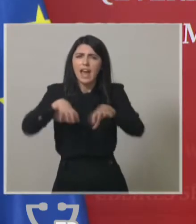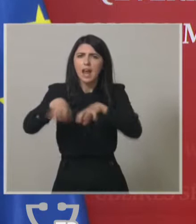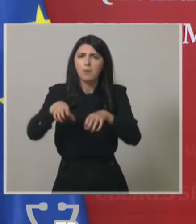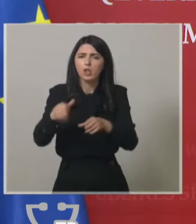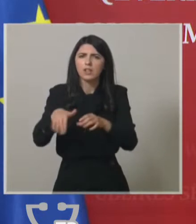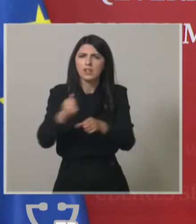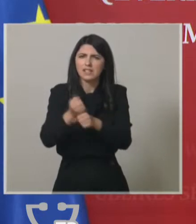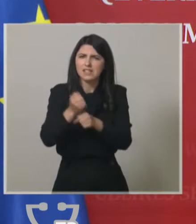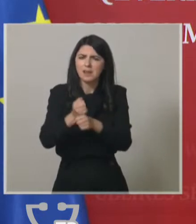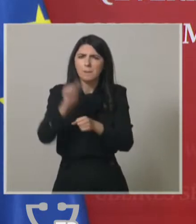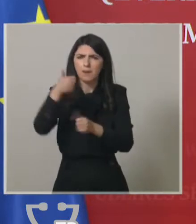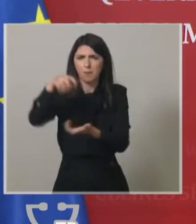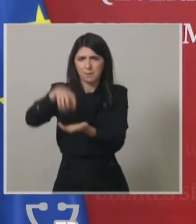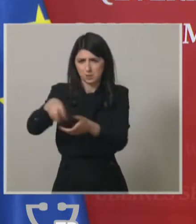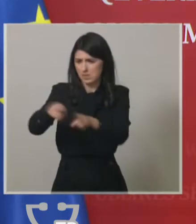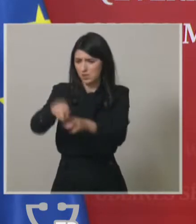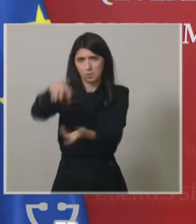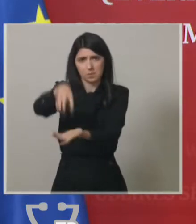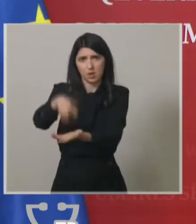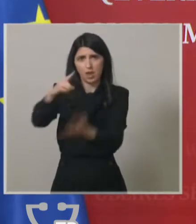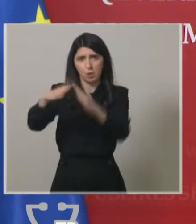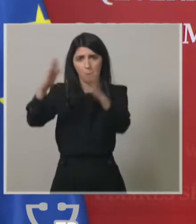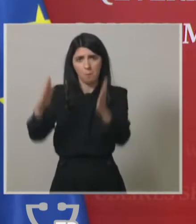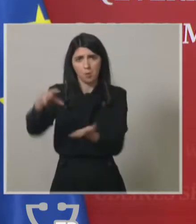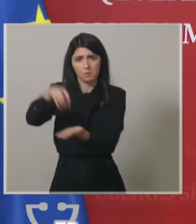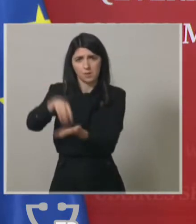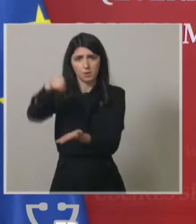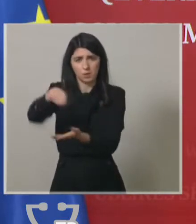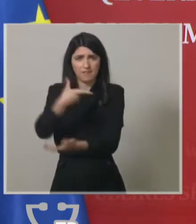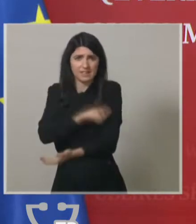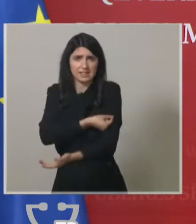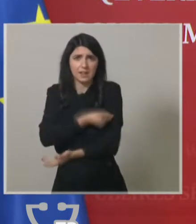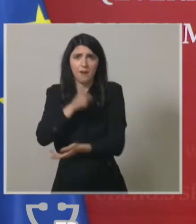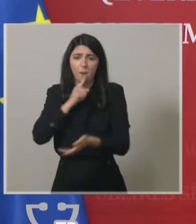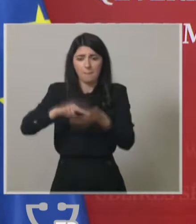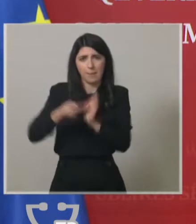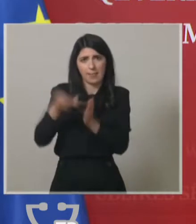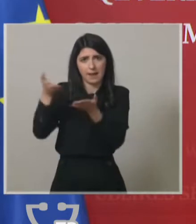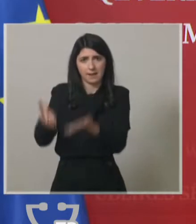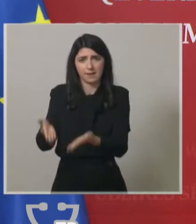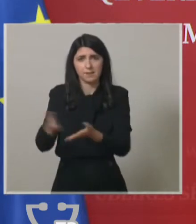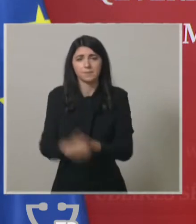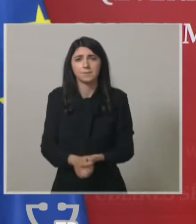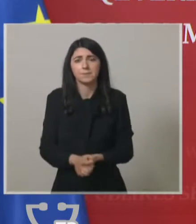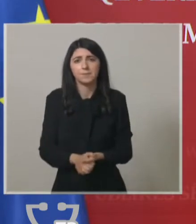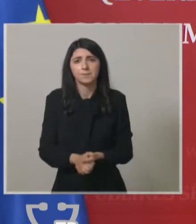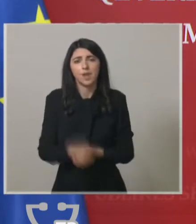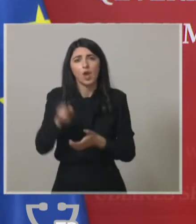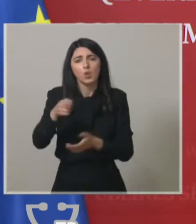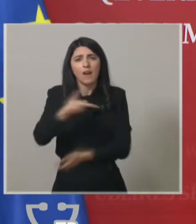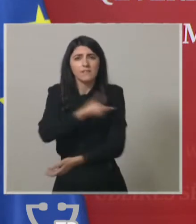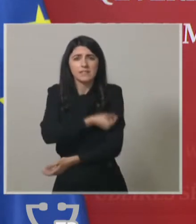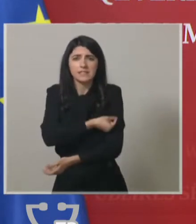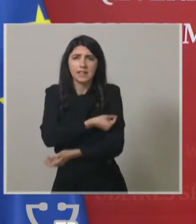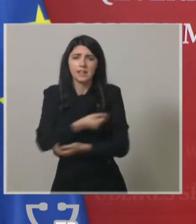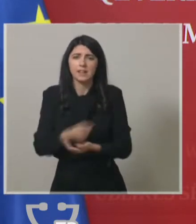се вакцинираат на едно место, на еден пункт предвиден за тоа. Тука ќе се